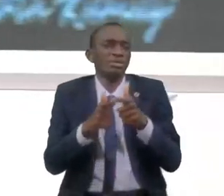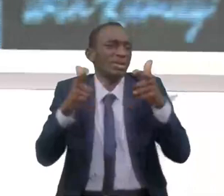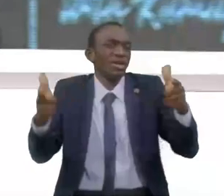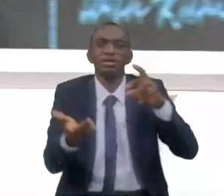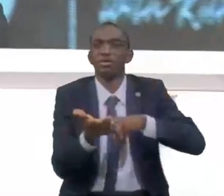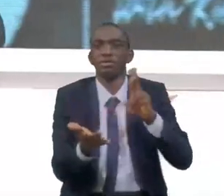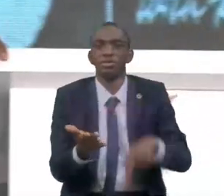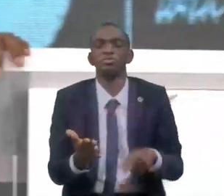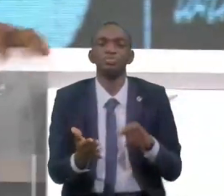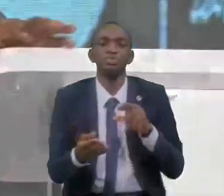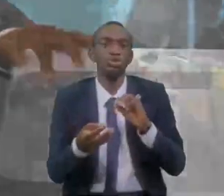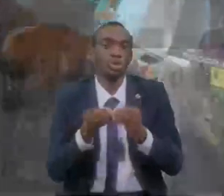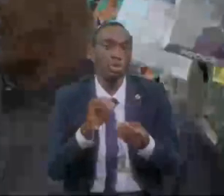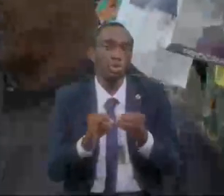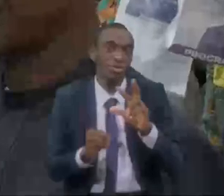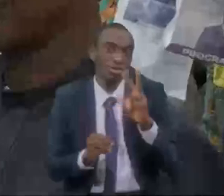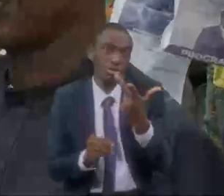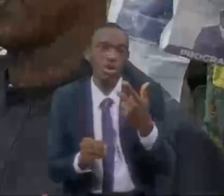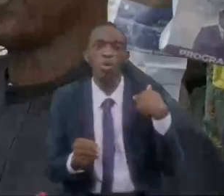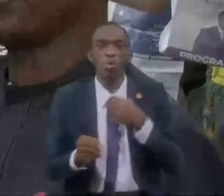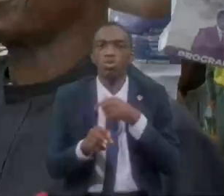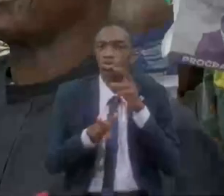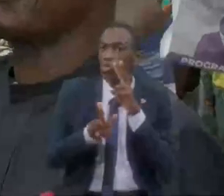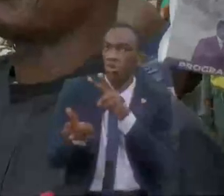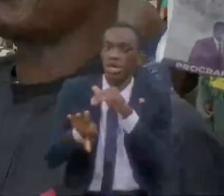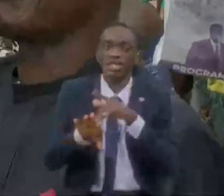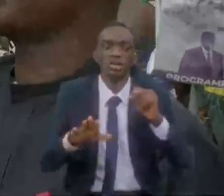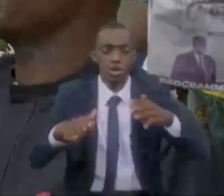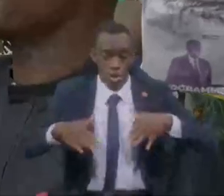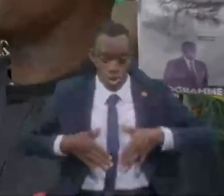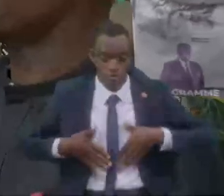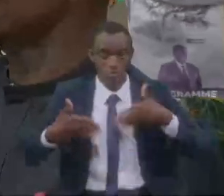élément, la confession et l'abandon